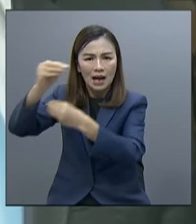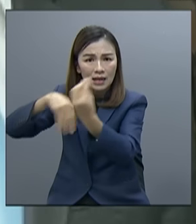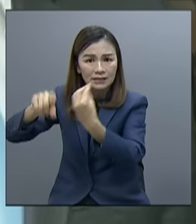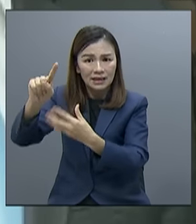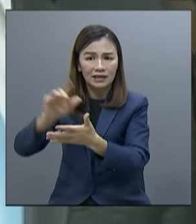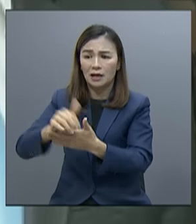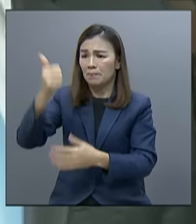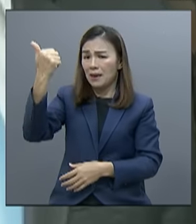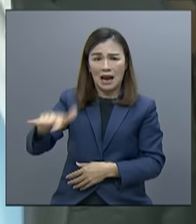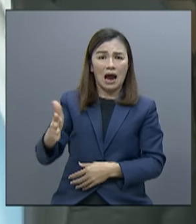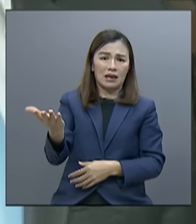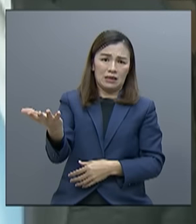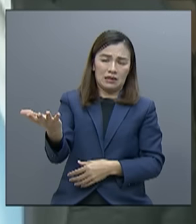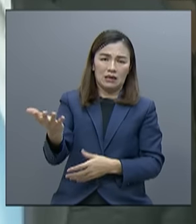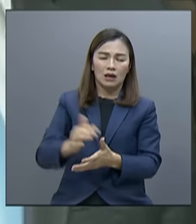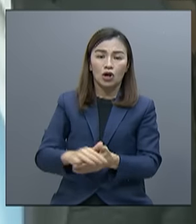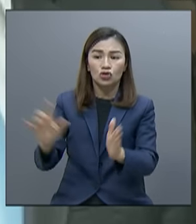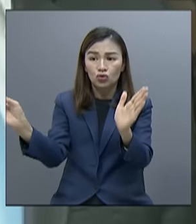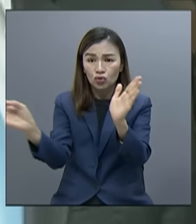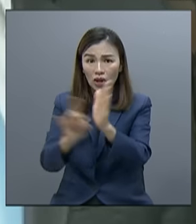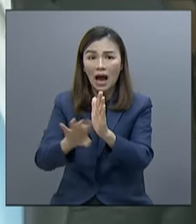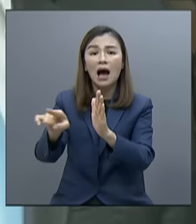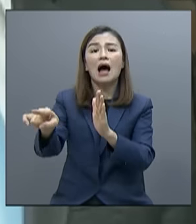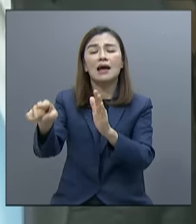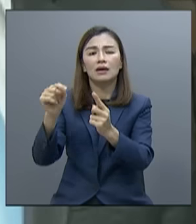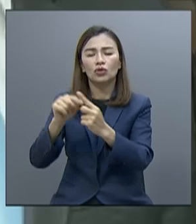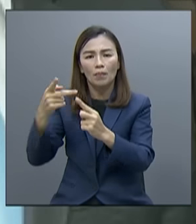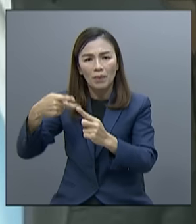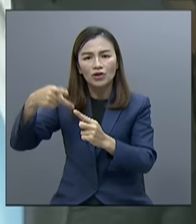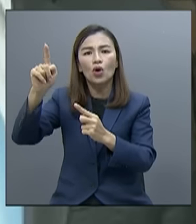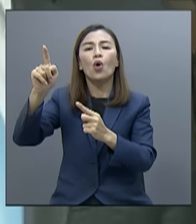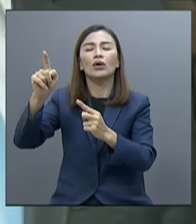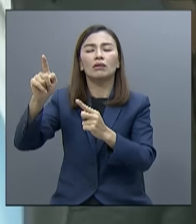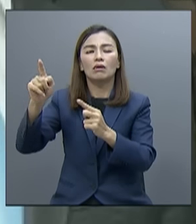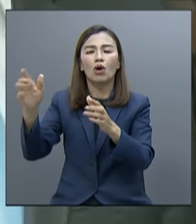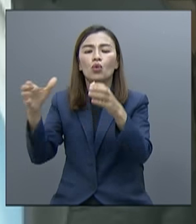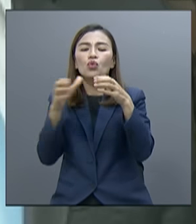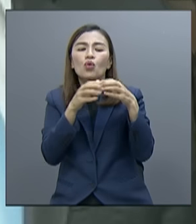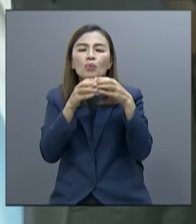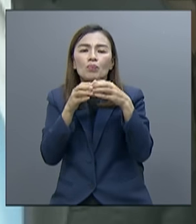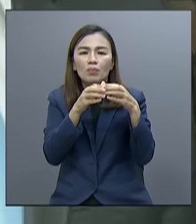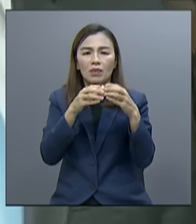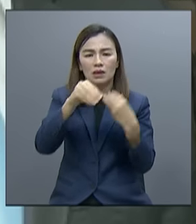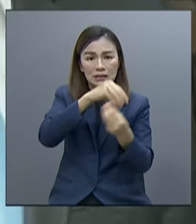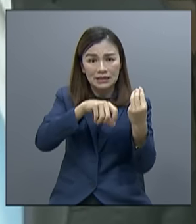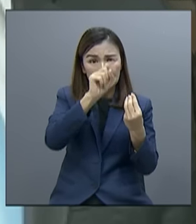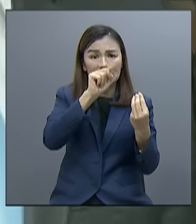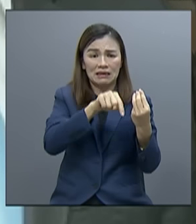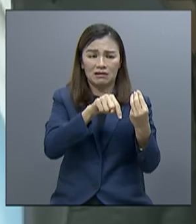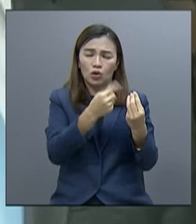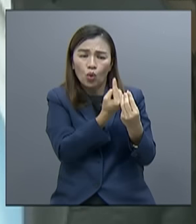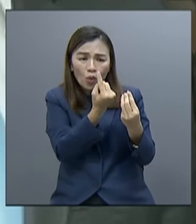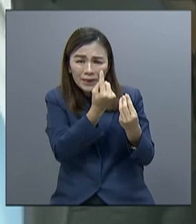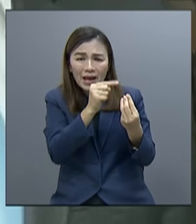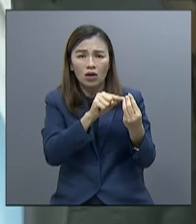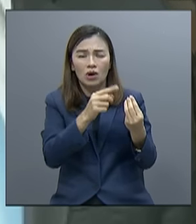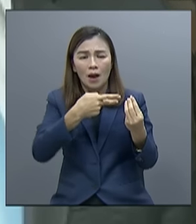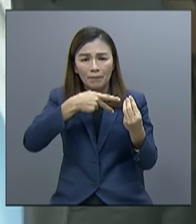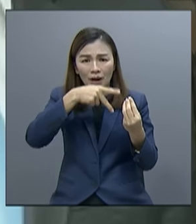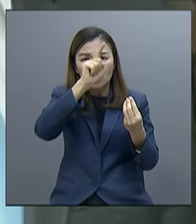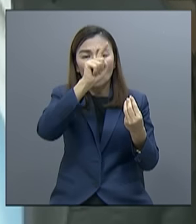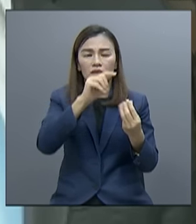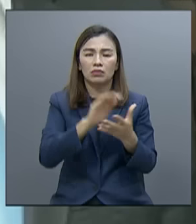แก้จริงหรือท้ายสุดมันไปตกกับประโยชน์ของกลุ่มใดกลุ่มหนึ่งในทางเศรษฐกิจนะครับแล้วก็เป็นประโยชน์ในการสร้